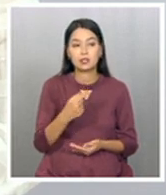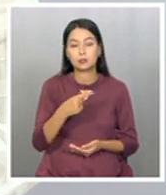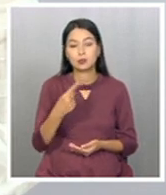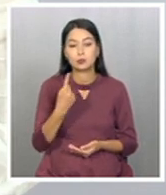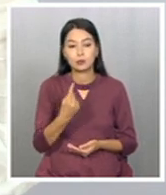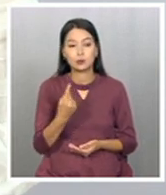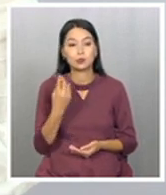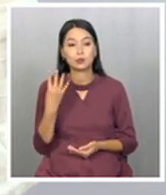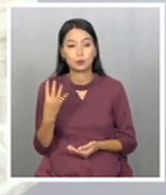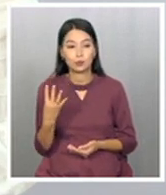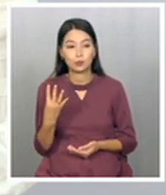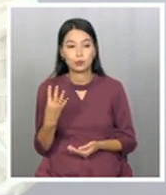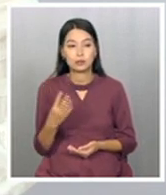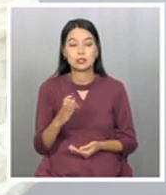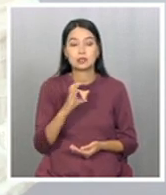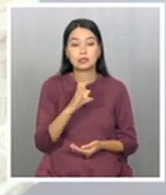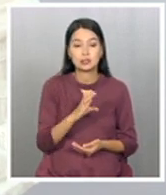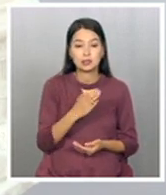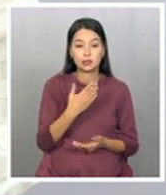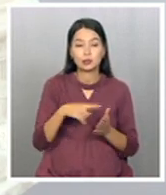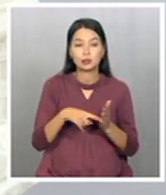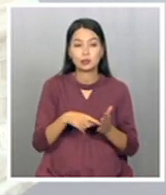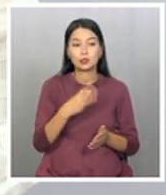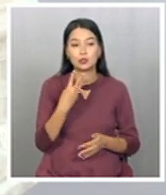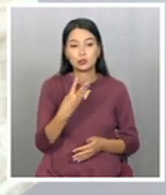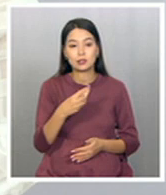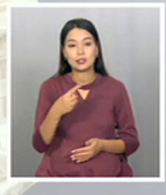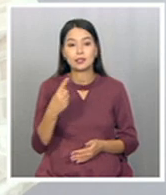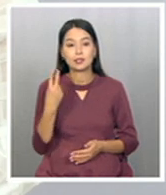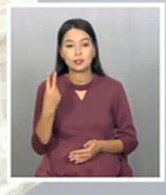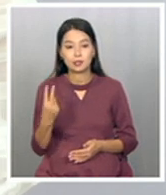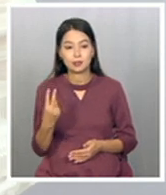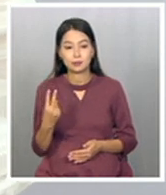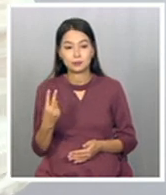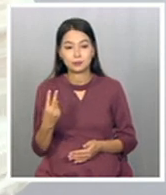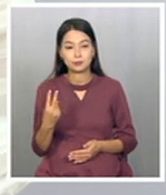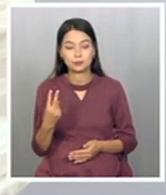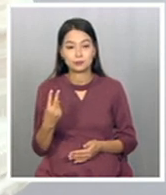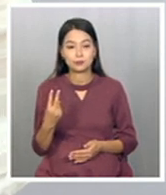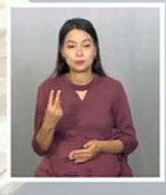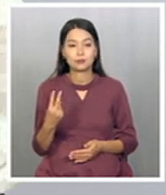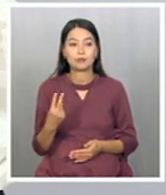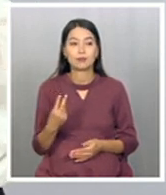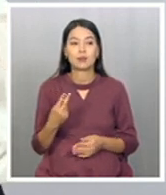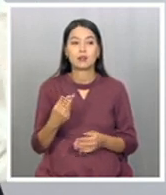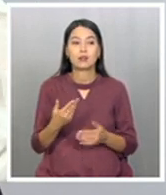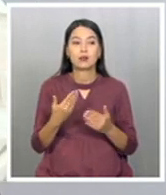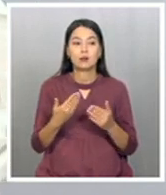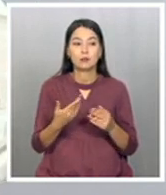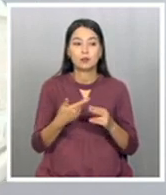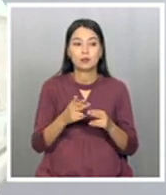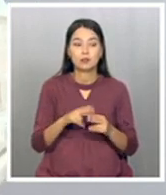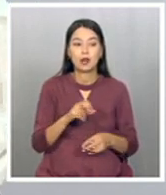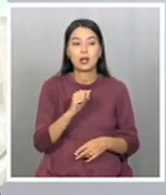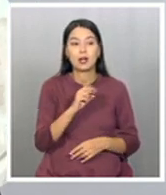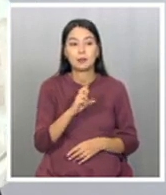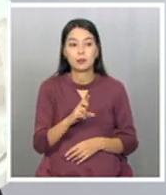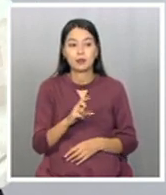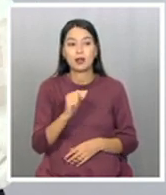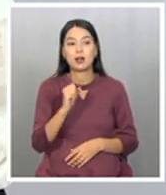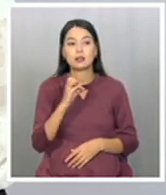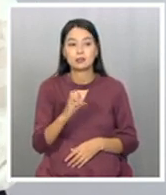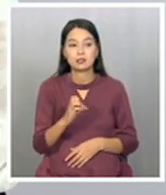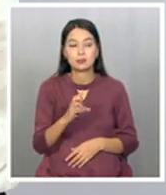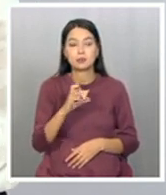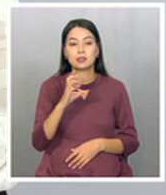минус 1-де 4, C нүктесінің координаттары 3-де минус 2. Бірінші, A, B, A, C,